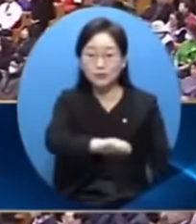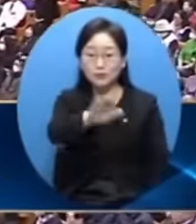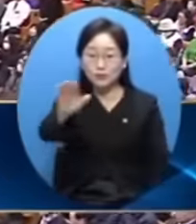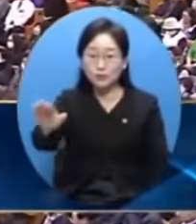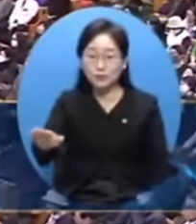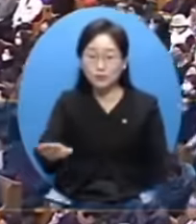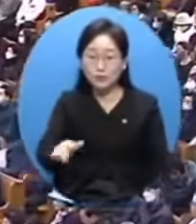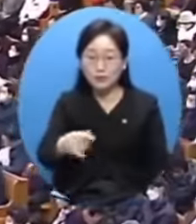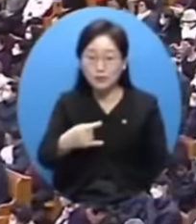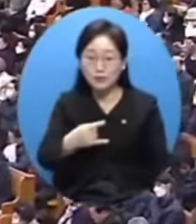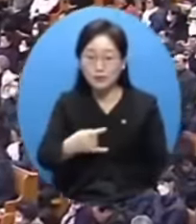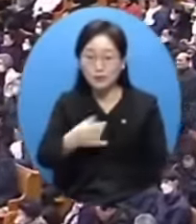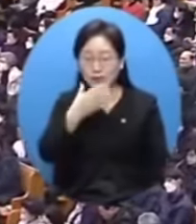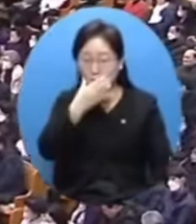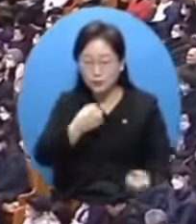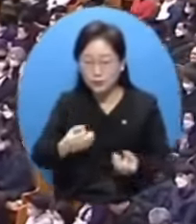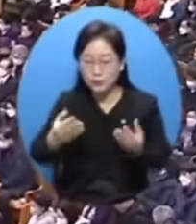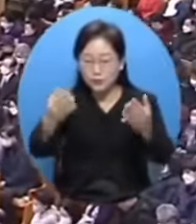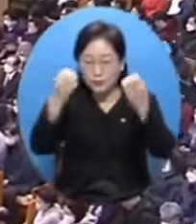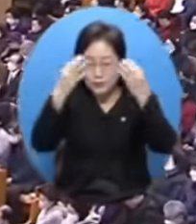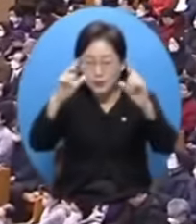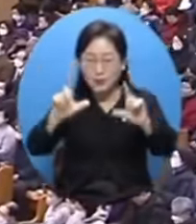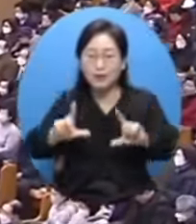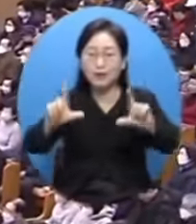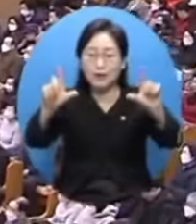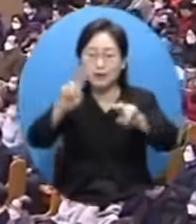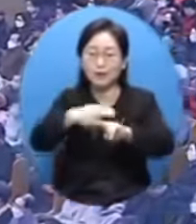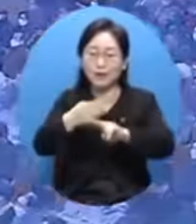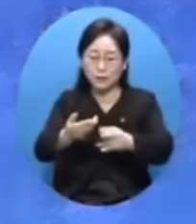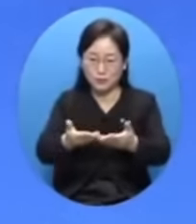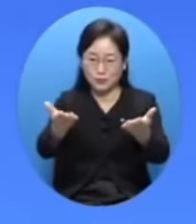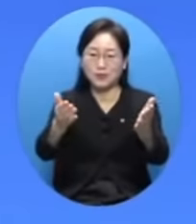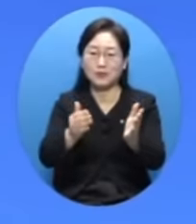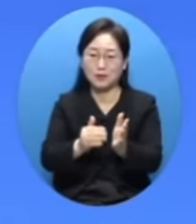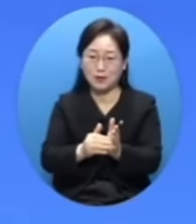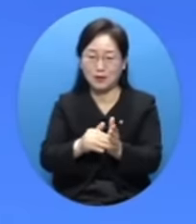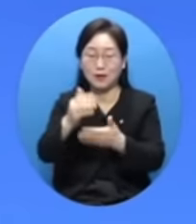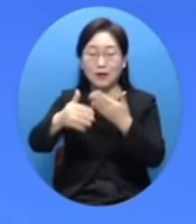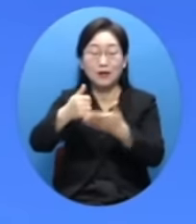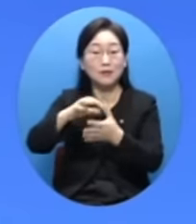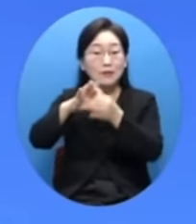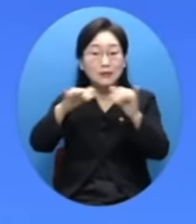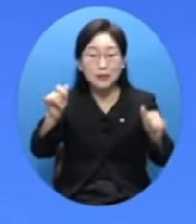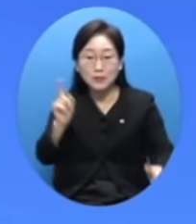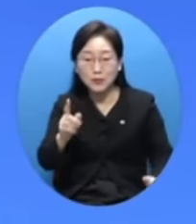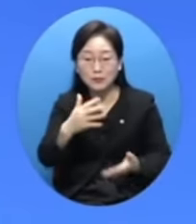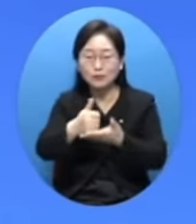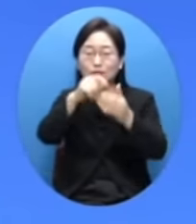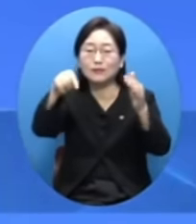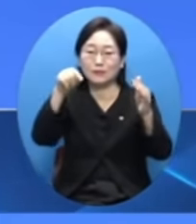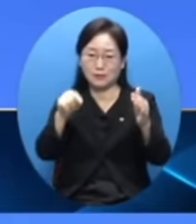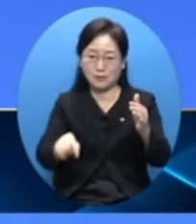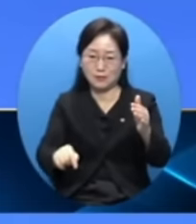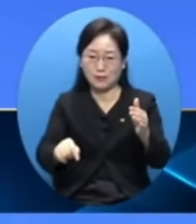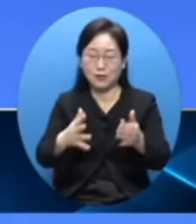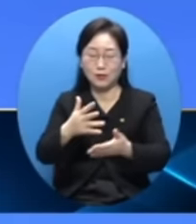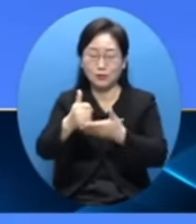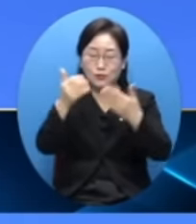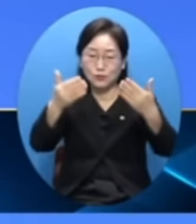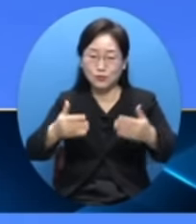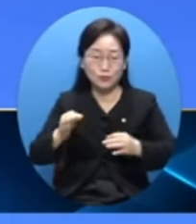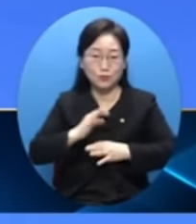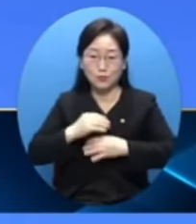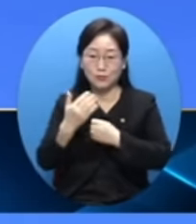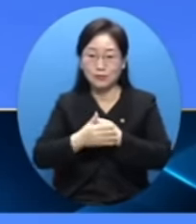축복의 세를 선물로 주셨습니다 아멘 하나님의 사람들은 주 안에서 주님이 주신 놀라운 은혜와